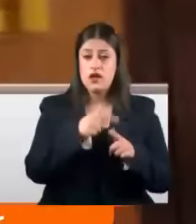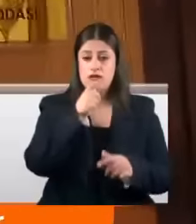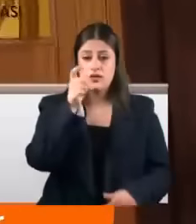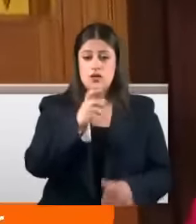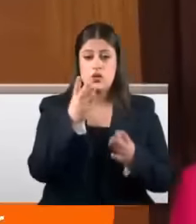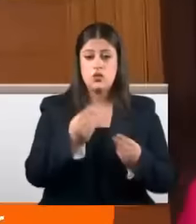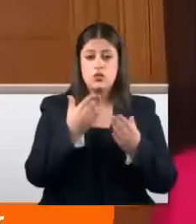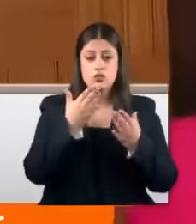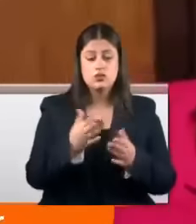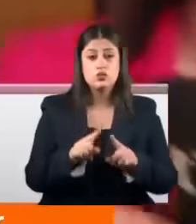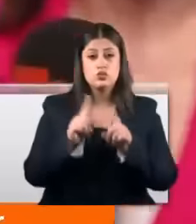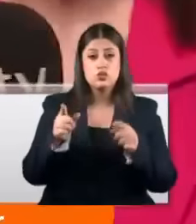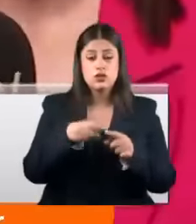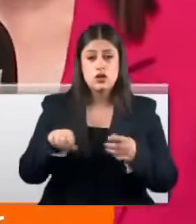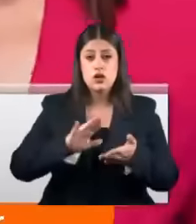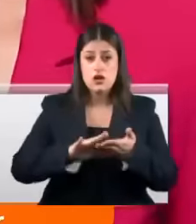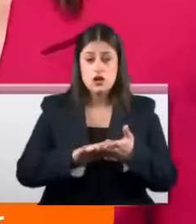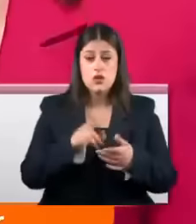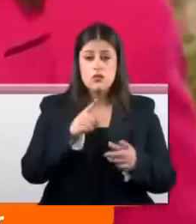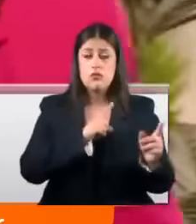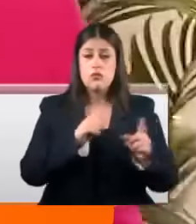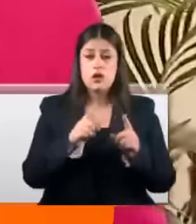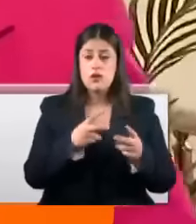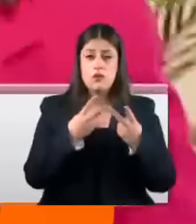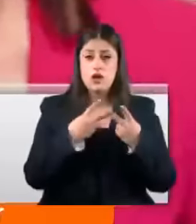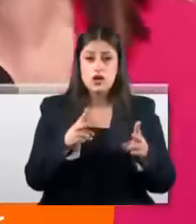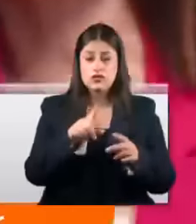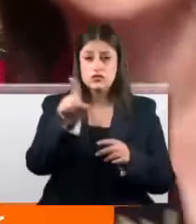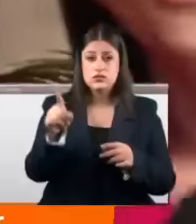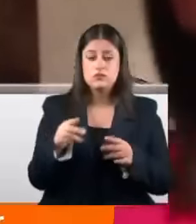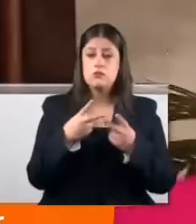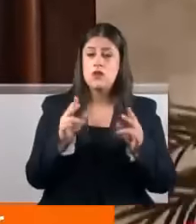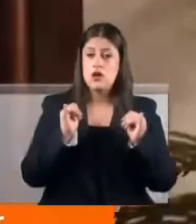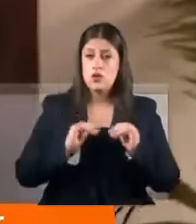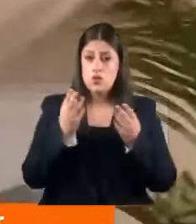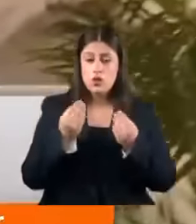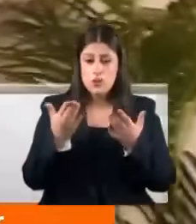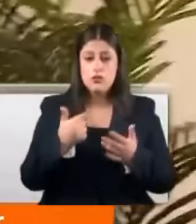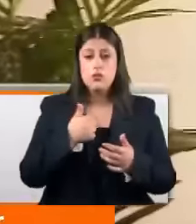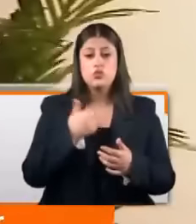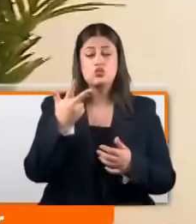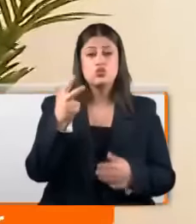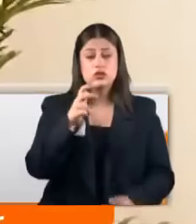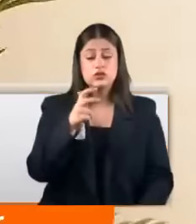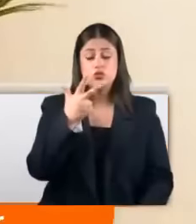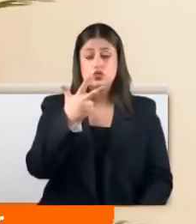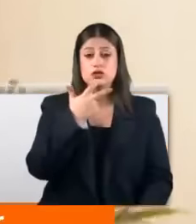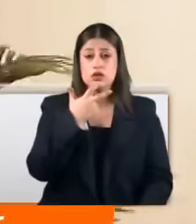Çünkü esnaf arkadaşları haklarında açılan davalardan beraat ettiği halde o 3 yıl 4 ay ceza